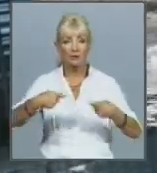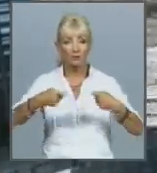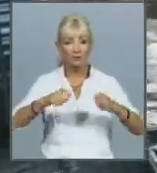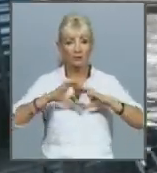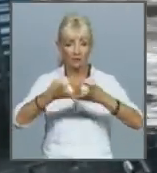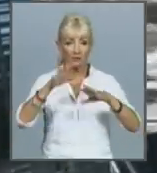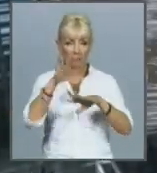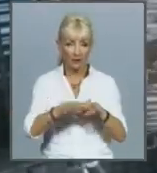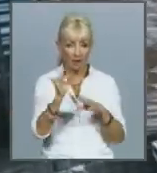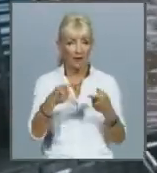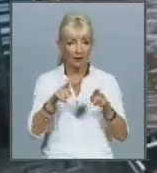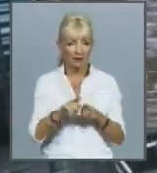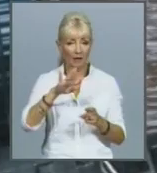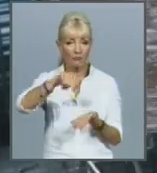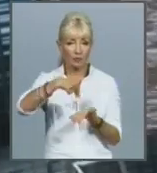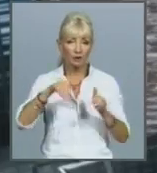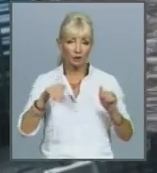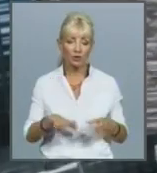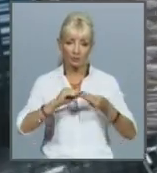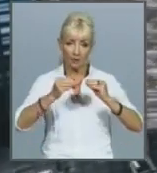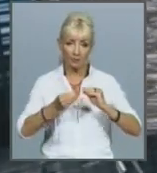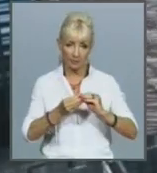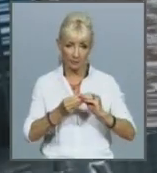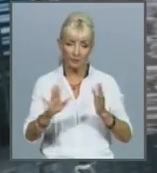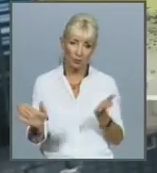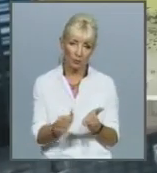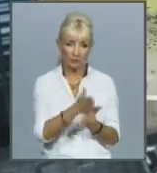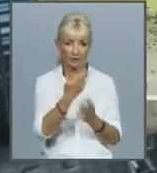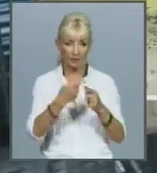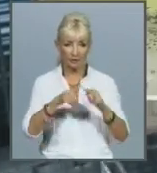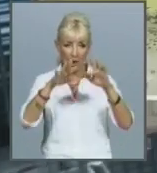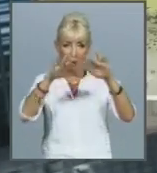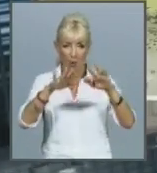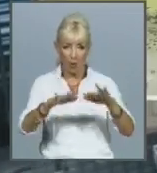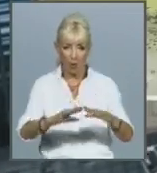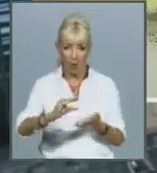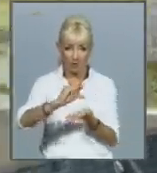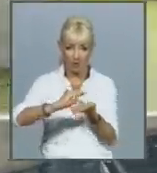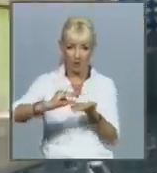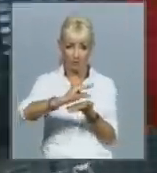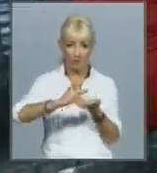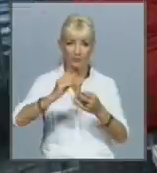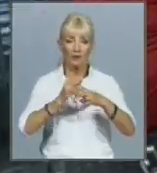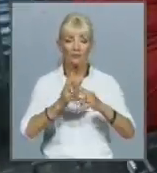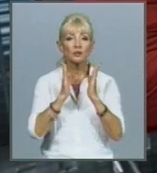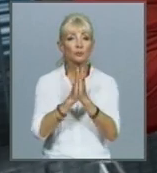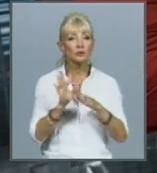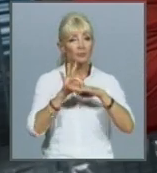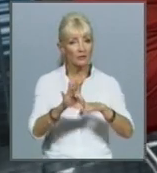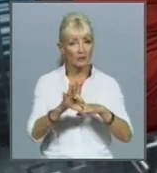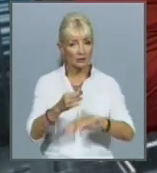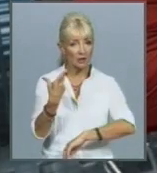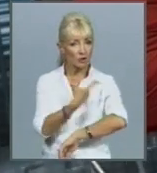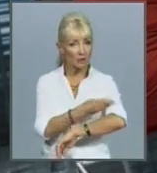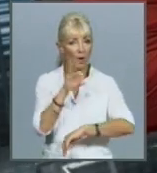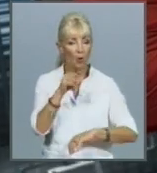Світовим банком. Таким чином у місті вирішать проблему утилізації мулового осаду. Лікарі закликають провести щеплення від